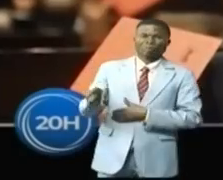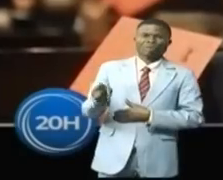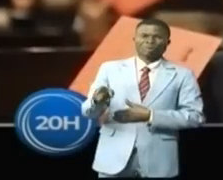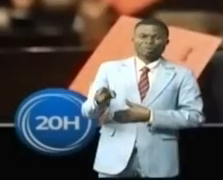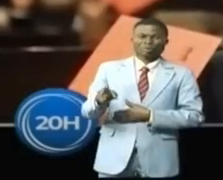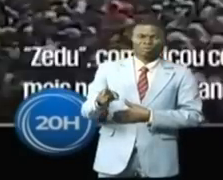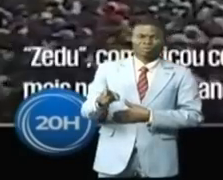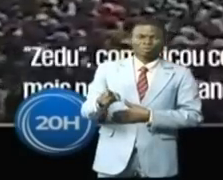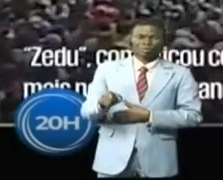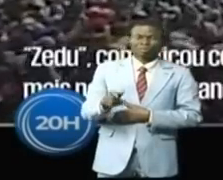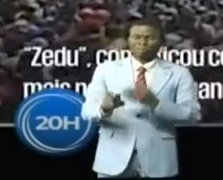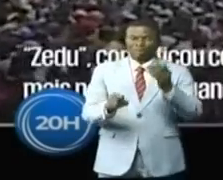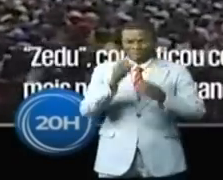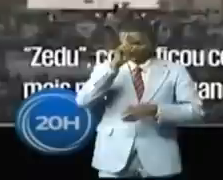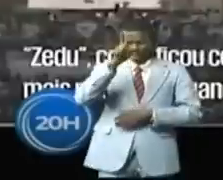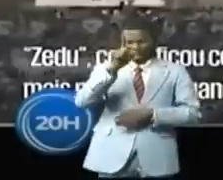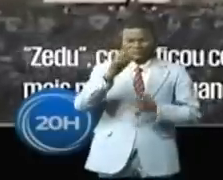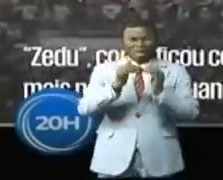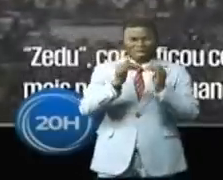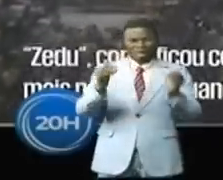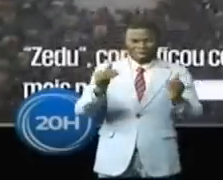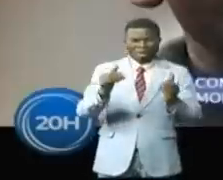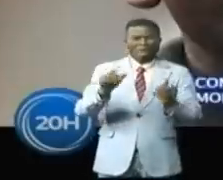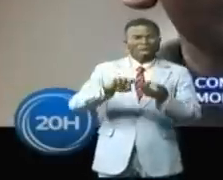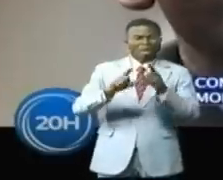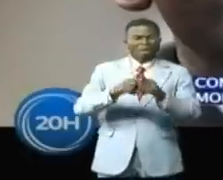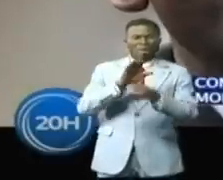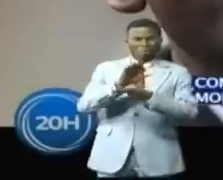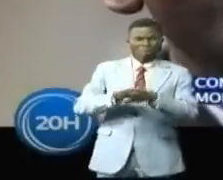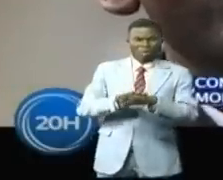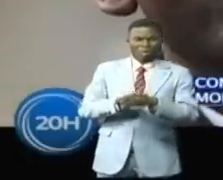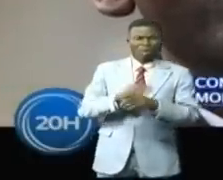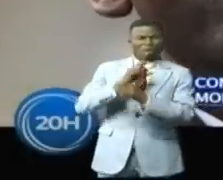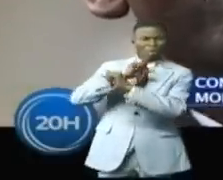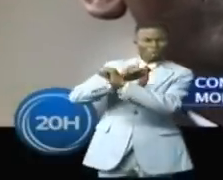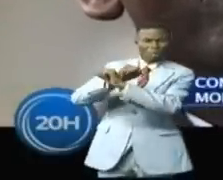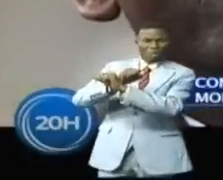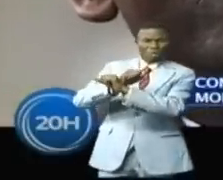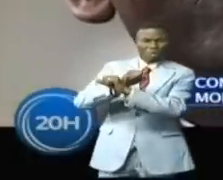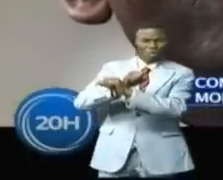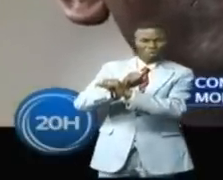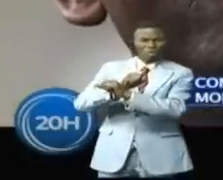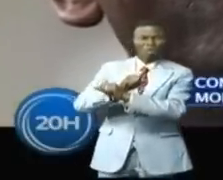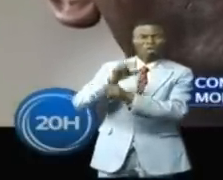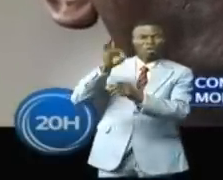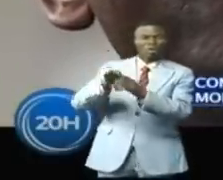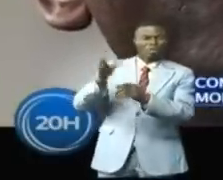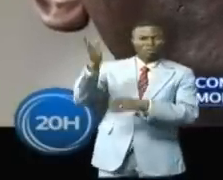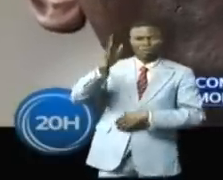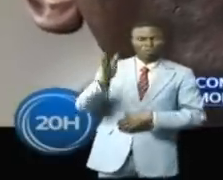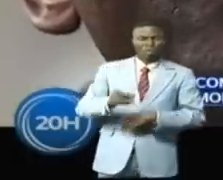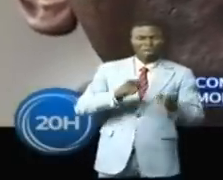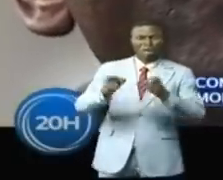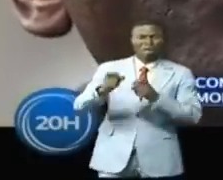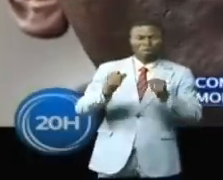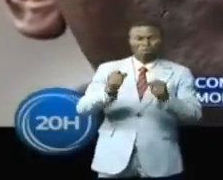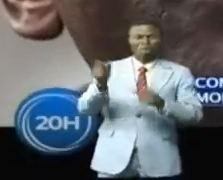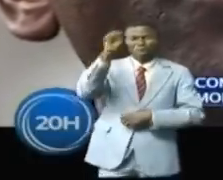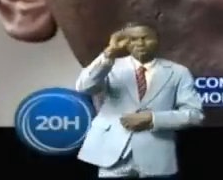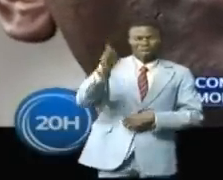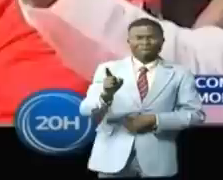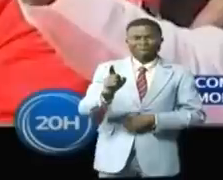Fin stratège, Zedou, comme l'appelaient les intimes, conservera sans jamais être élu les rênes du pouvoir pendant